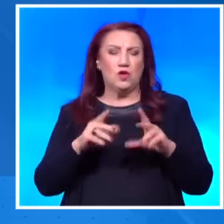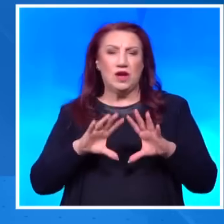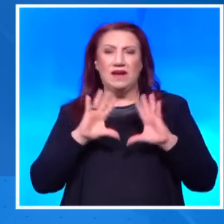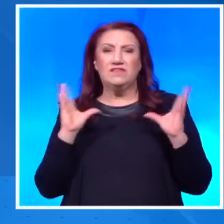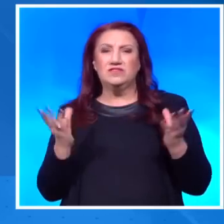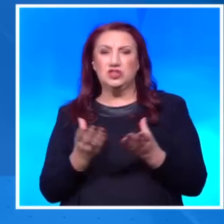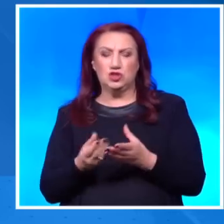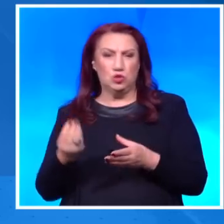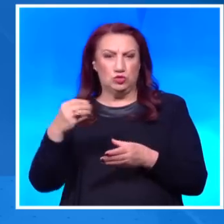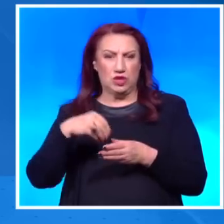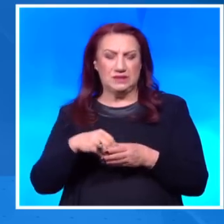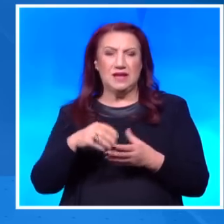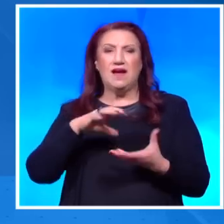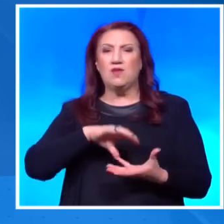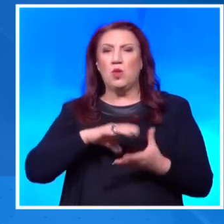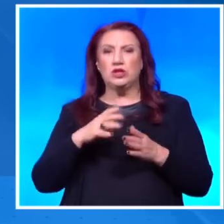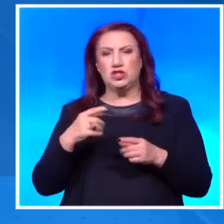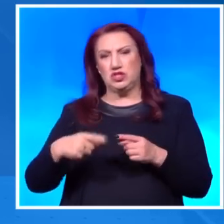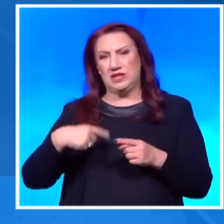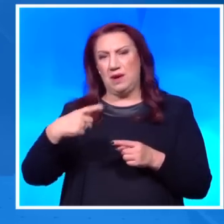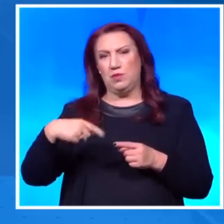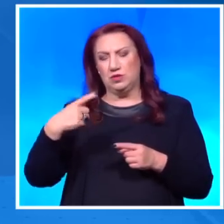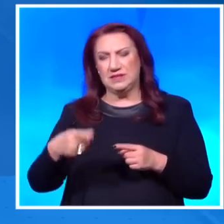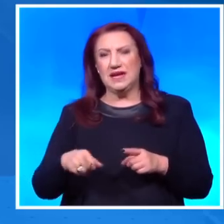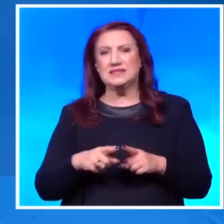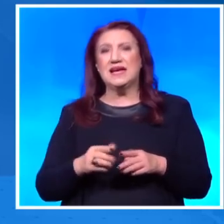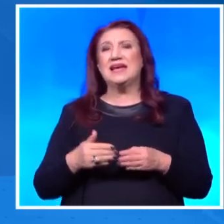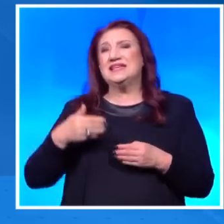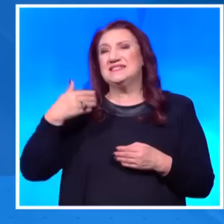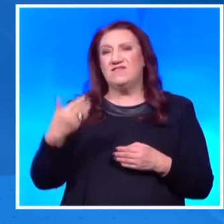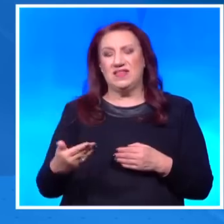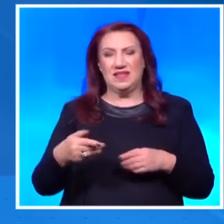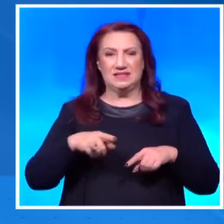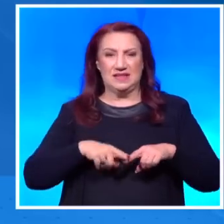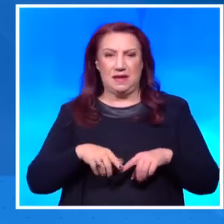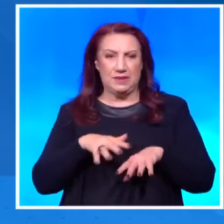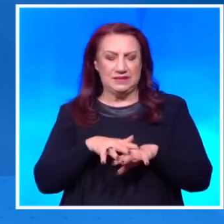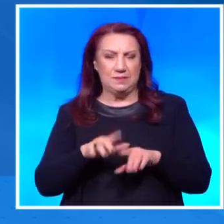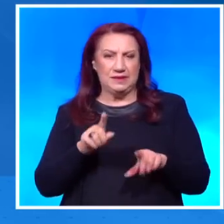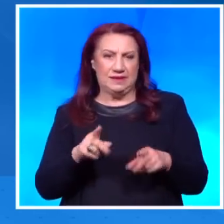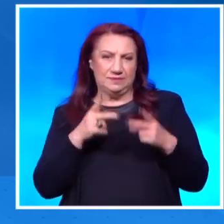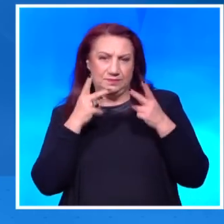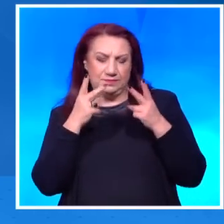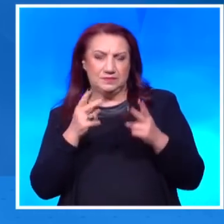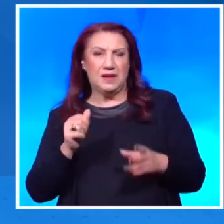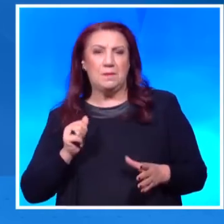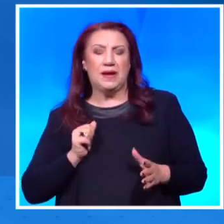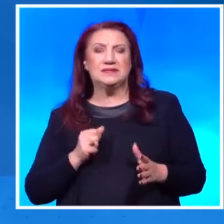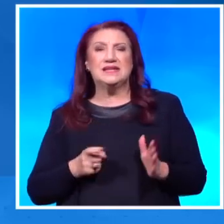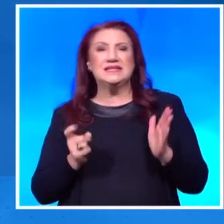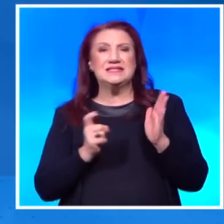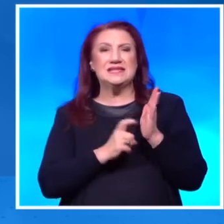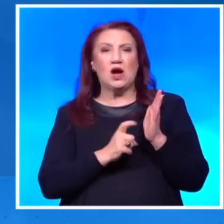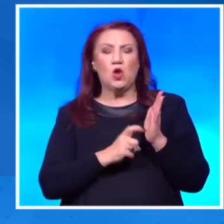процес, осъществяващи функции на държавно управление извън съдебната система, следва стриктно да наблюдават духа и буквата на Конституцията на Република